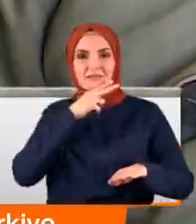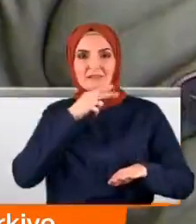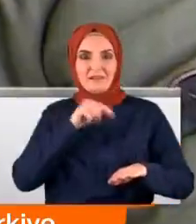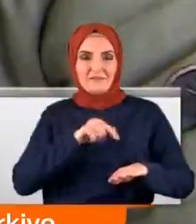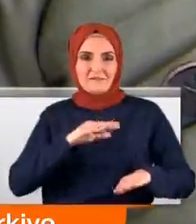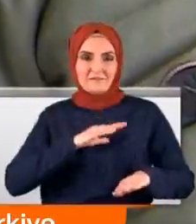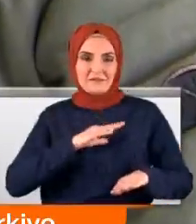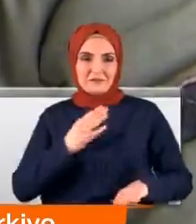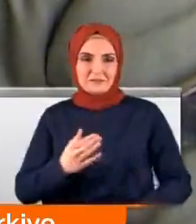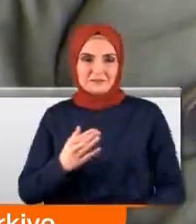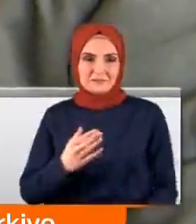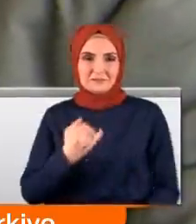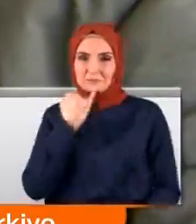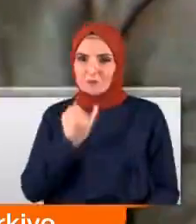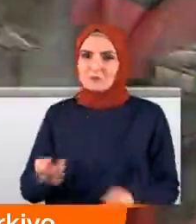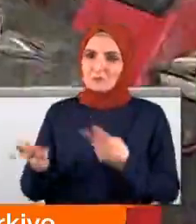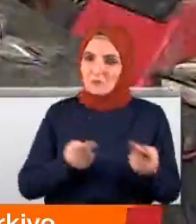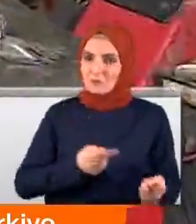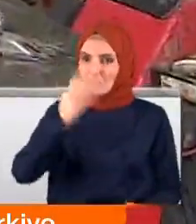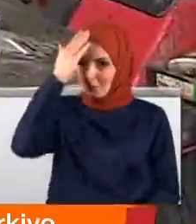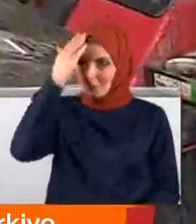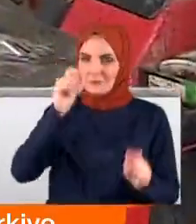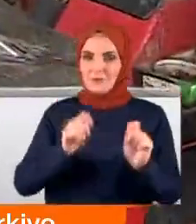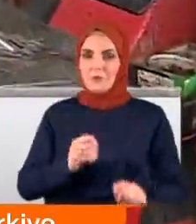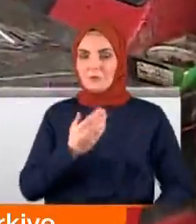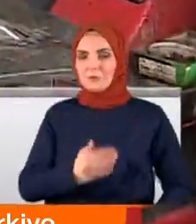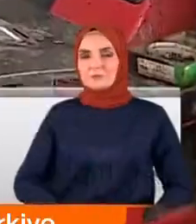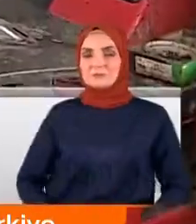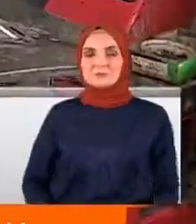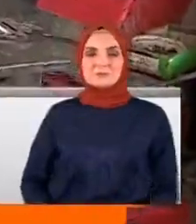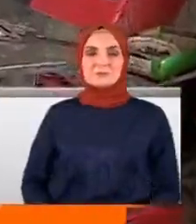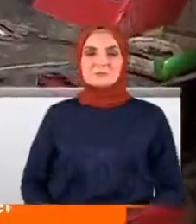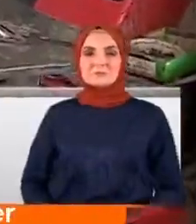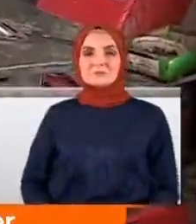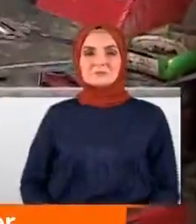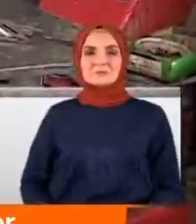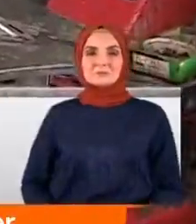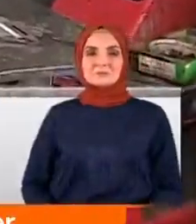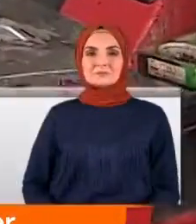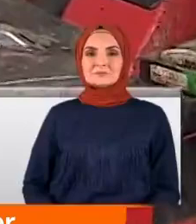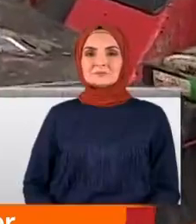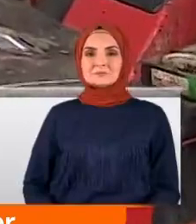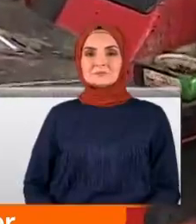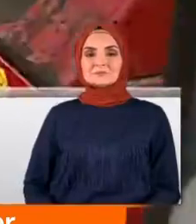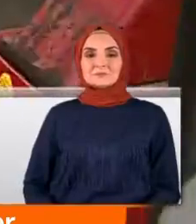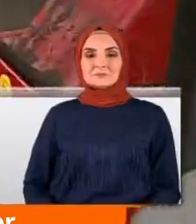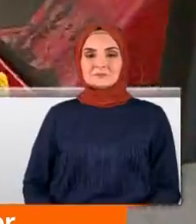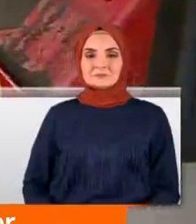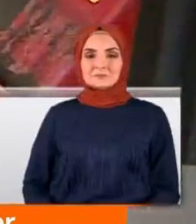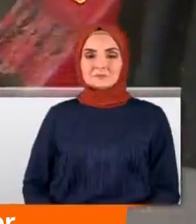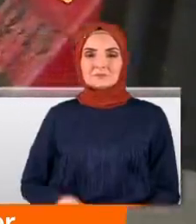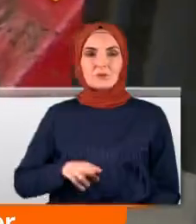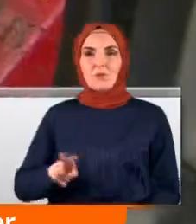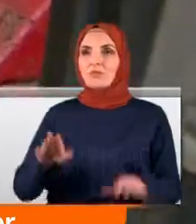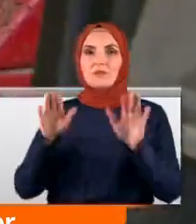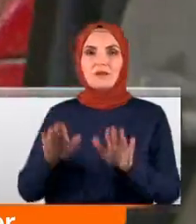Ve misafirperver bir Anadolu kadını. Aman sizin geldiğinizi bileydim de ben. Ya canı sağ olsun. Yolda kalan